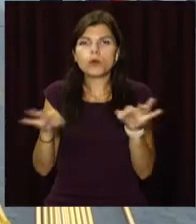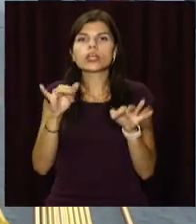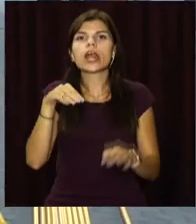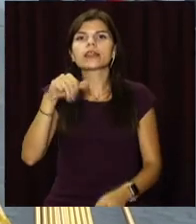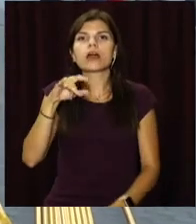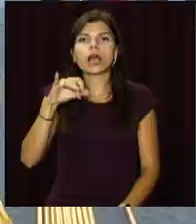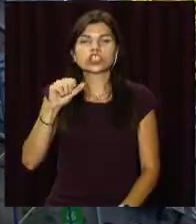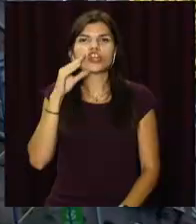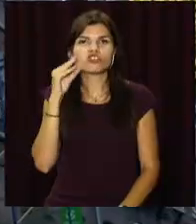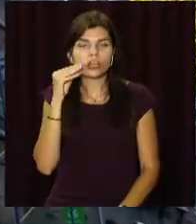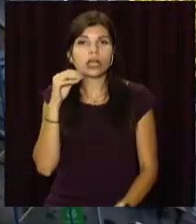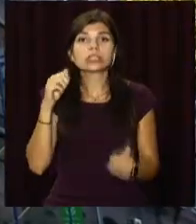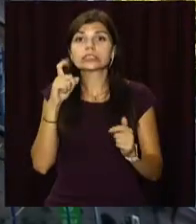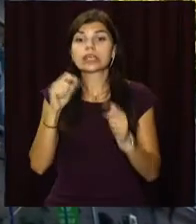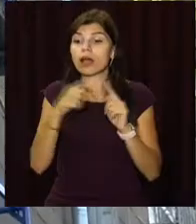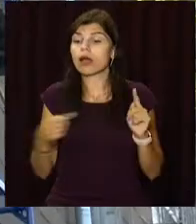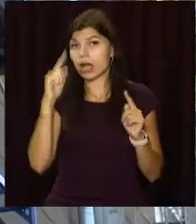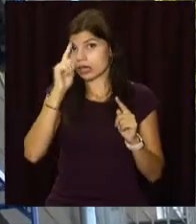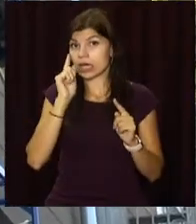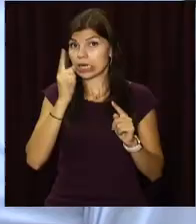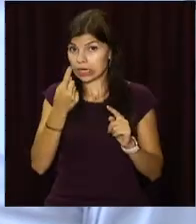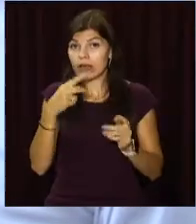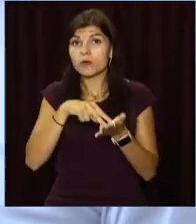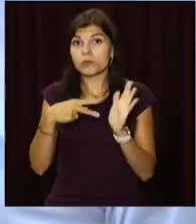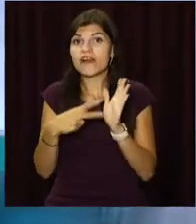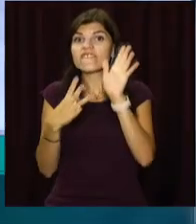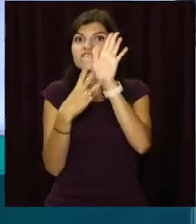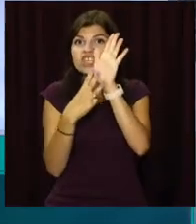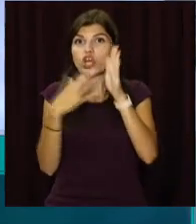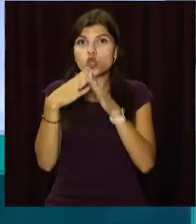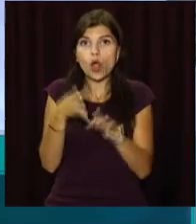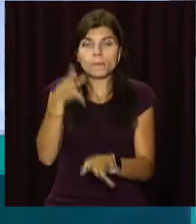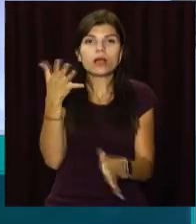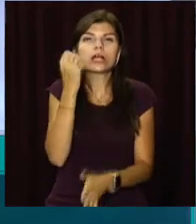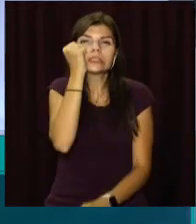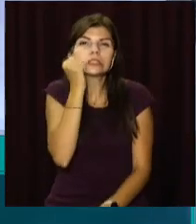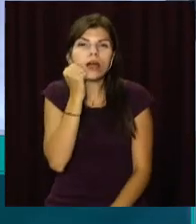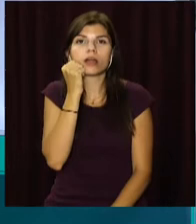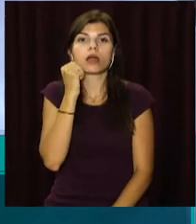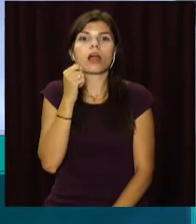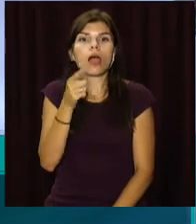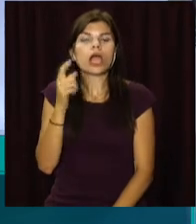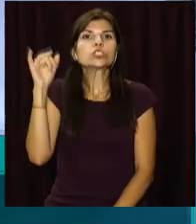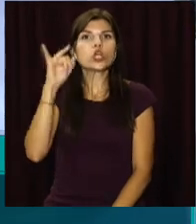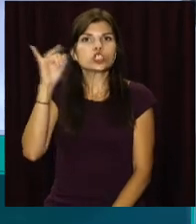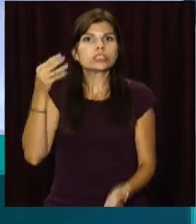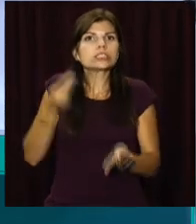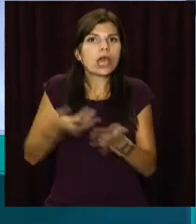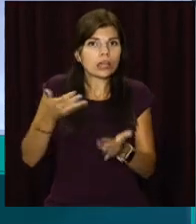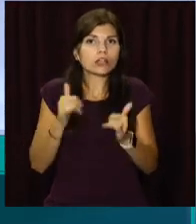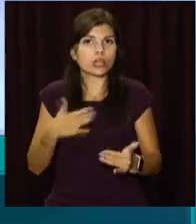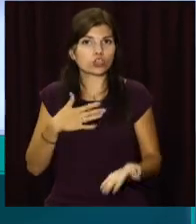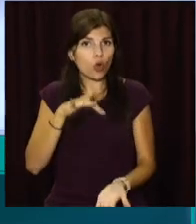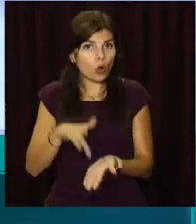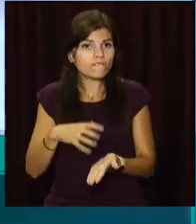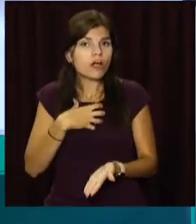Тараса Шевченка. За рік у планах відремонтувати 8 будинків. Це старі дома, які мають архітектурну історичну цінність для